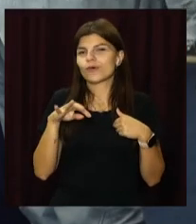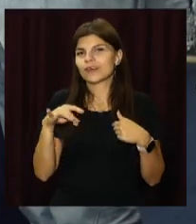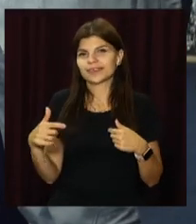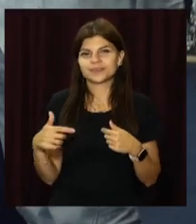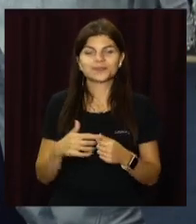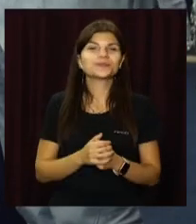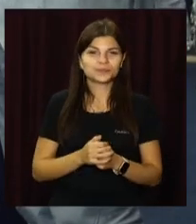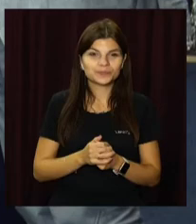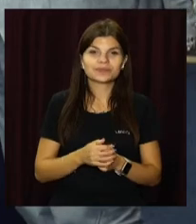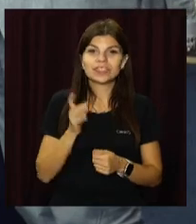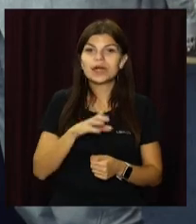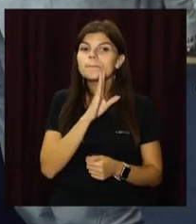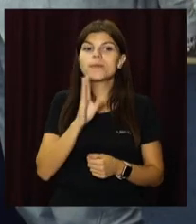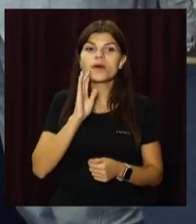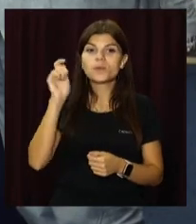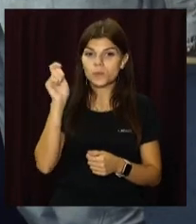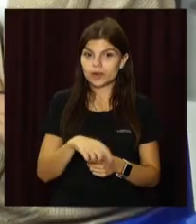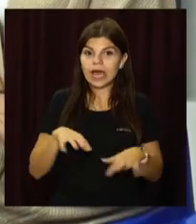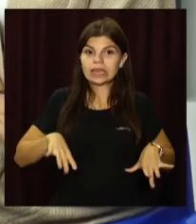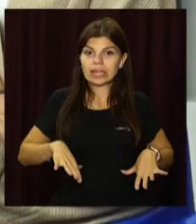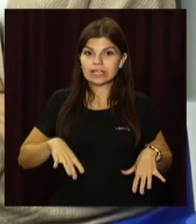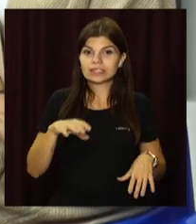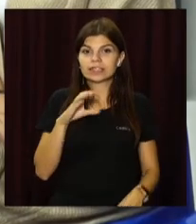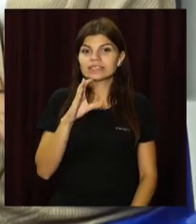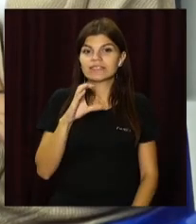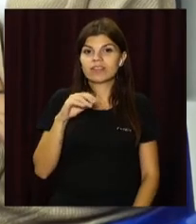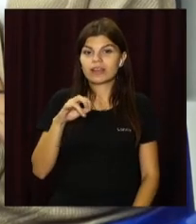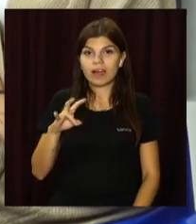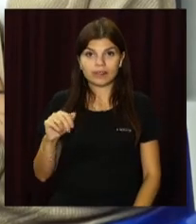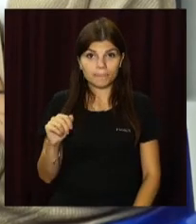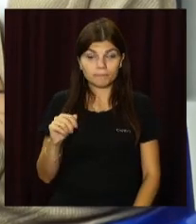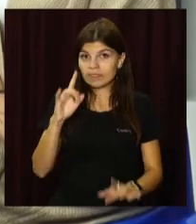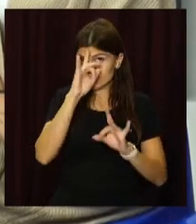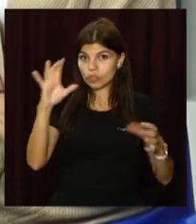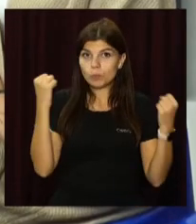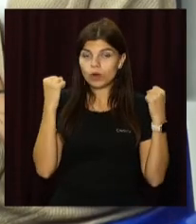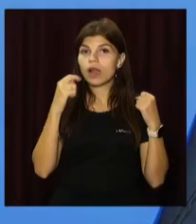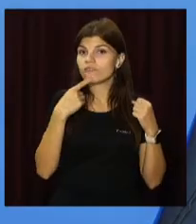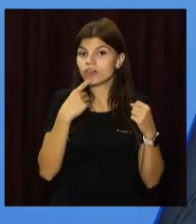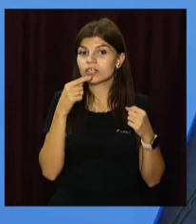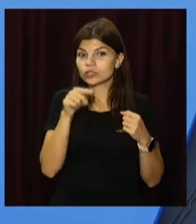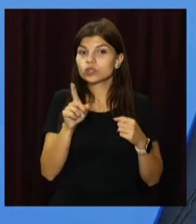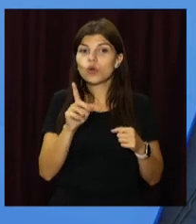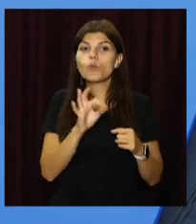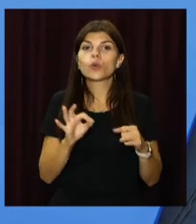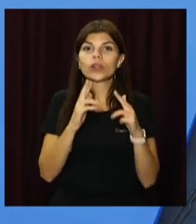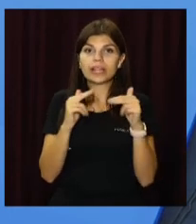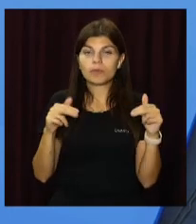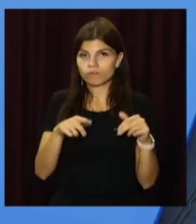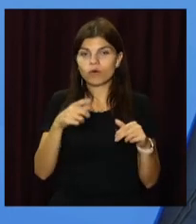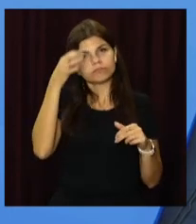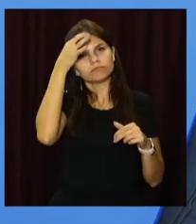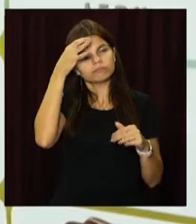Приїхала на турніри матір Дар'ї Білоді, тренерка Світлана Кузнєцова. Відома спортсменка зазначила, про Дніпро в неї